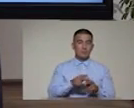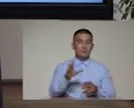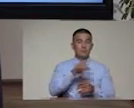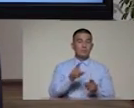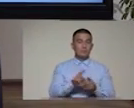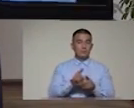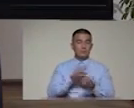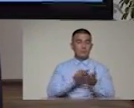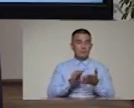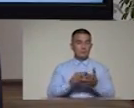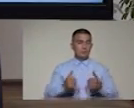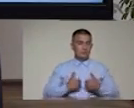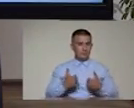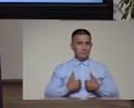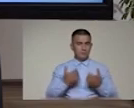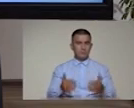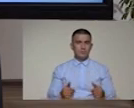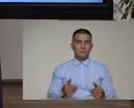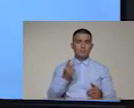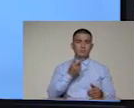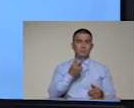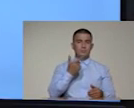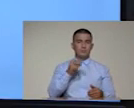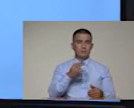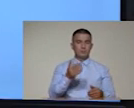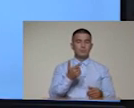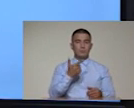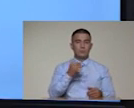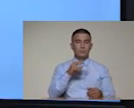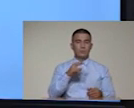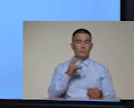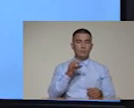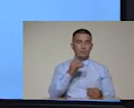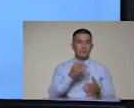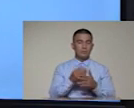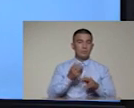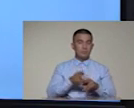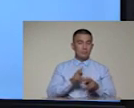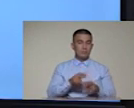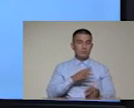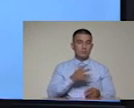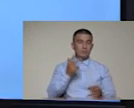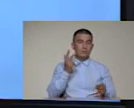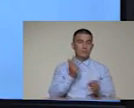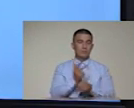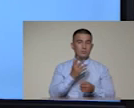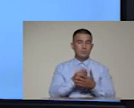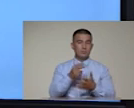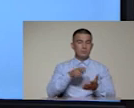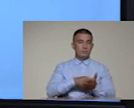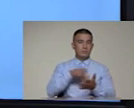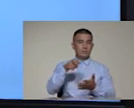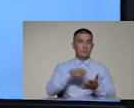harakat qiling. Ikkinchi gap. Gulnoz shundan keyin 3 marta xat